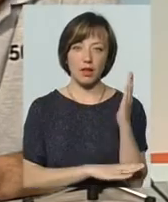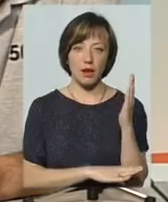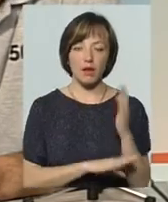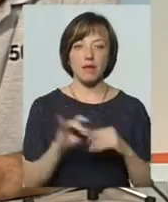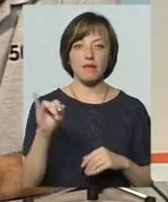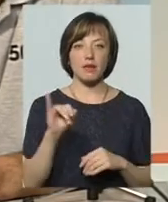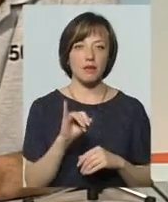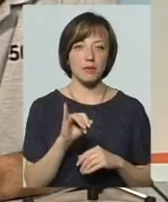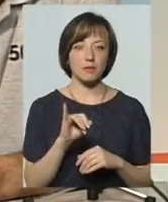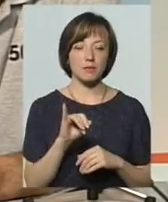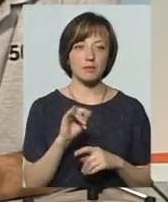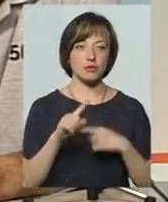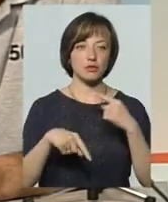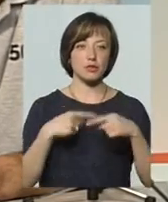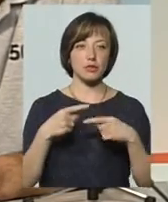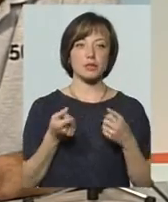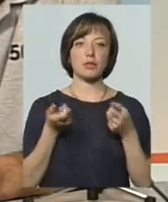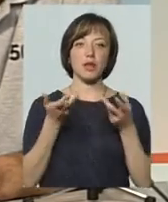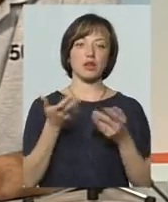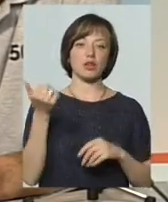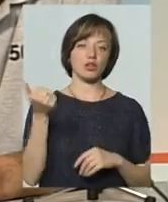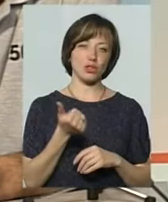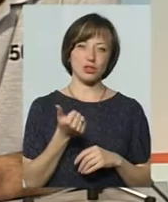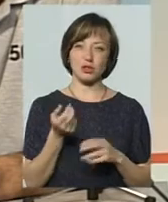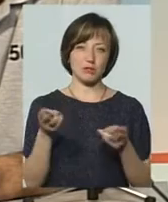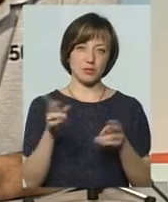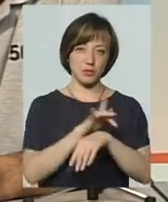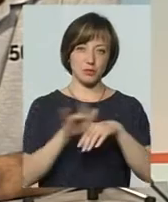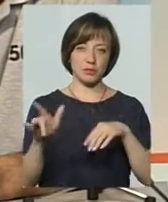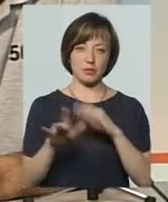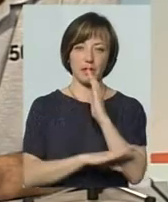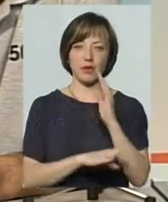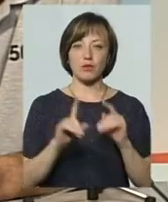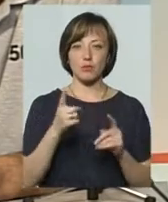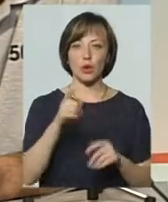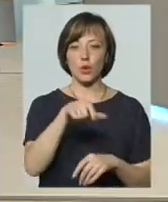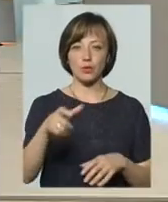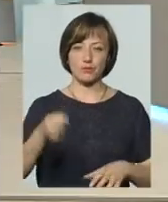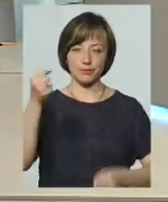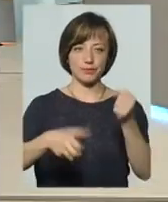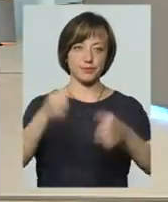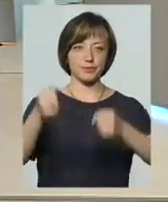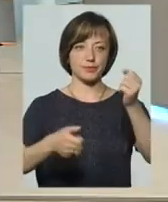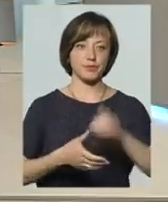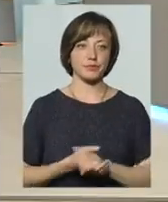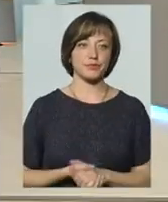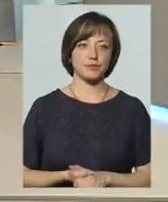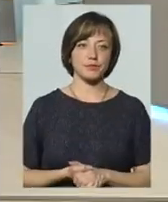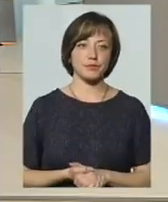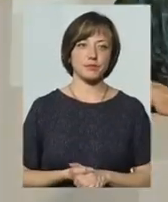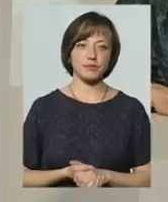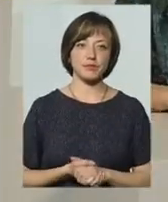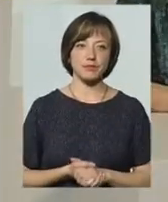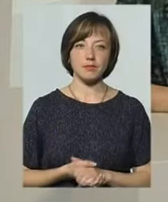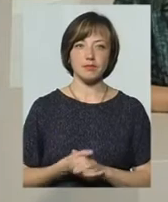І буквально через декілька тижнів там не залишилось цих дерев, тому що зацікавлені люди їх просто вирубали. Кожен потягнув